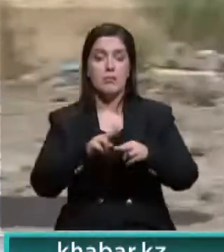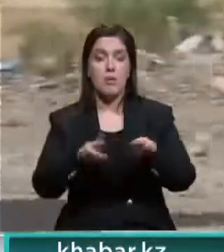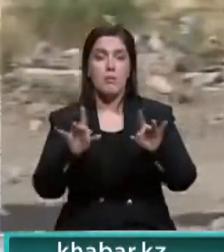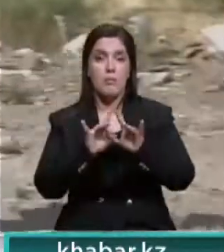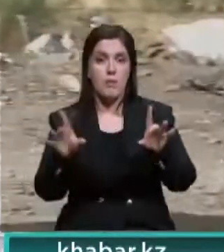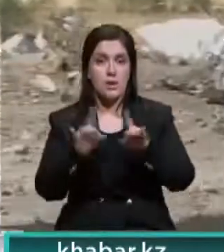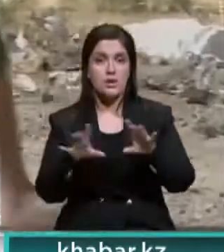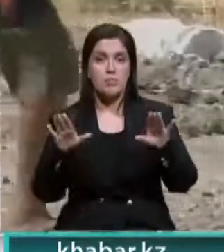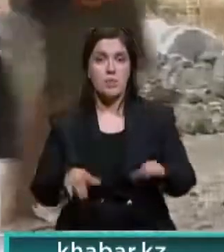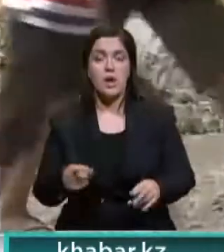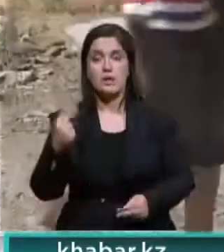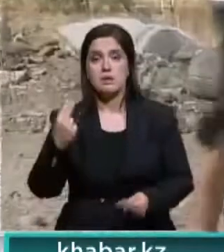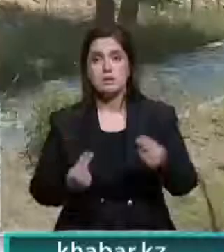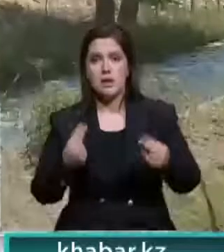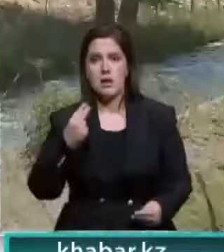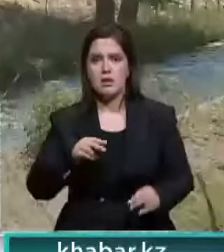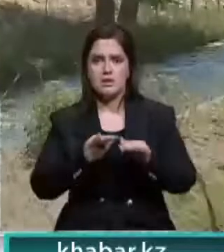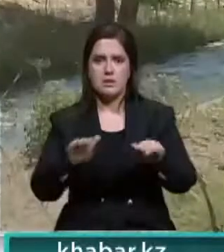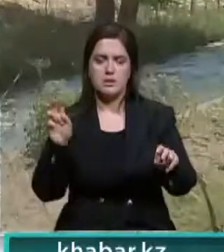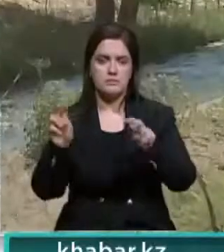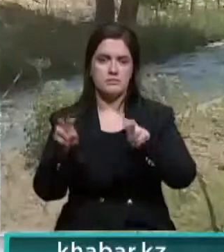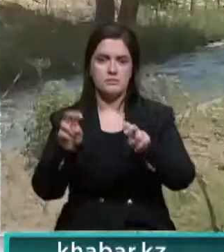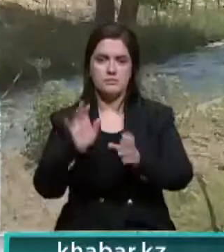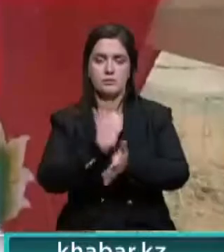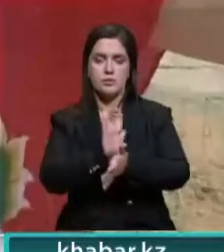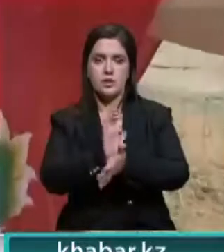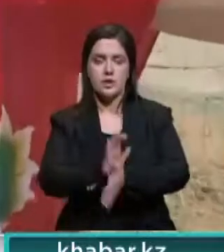жителей, забавой их детям служит мусор.